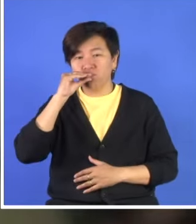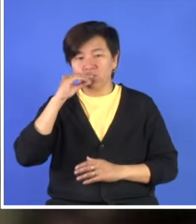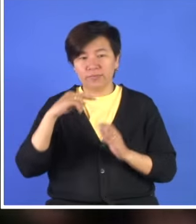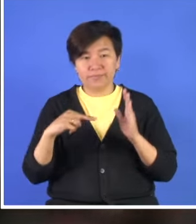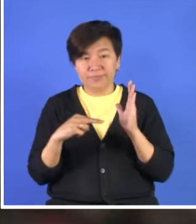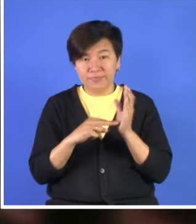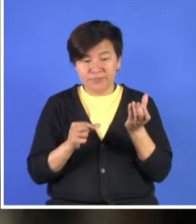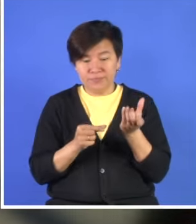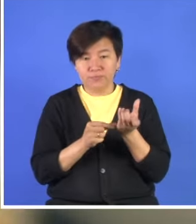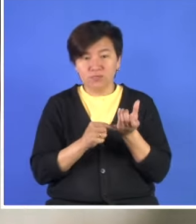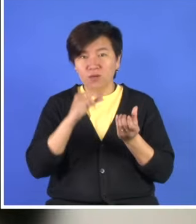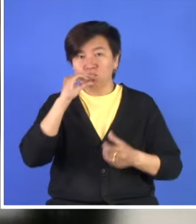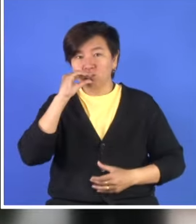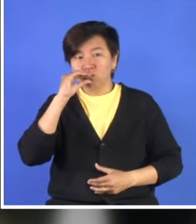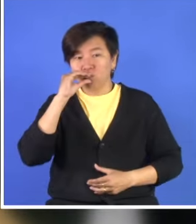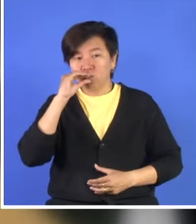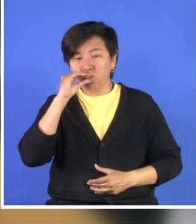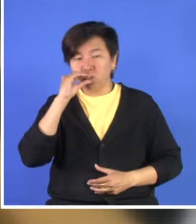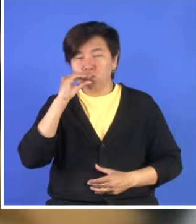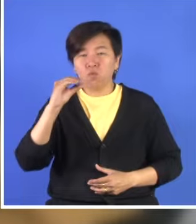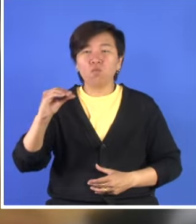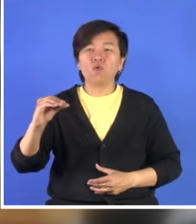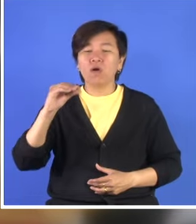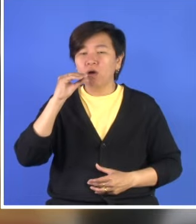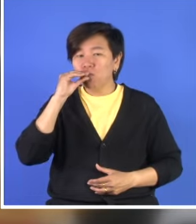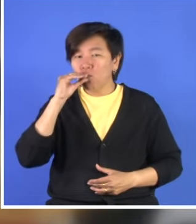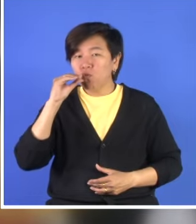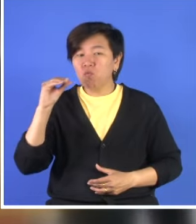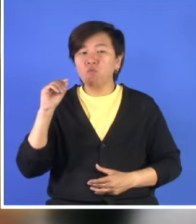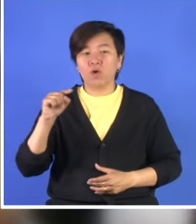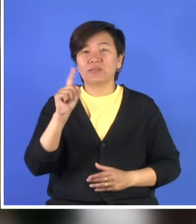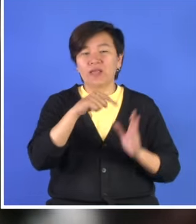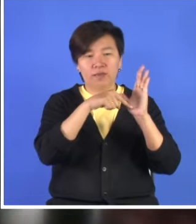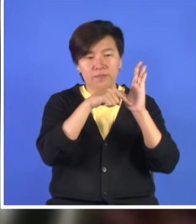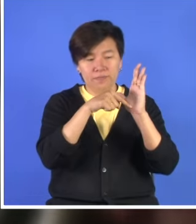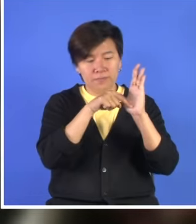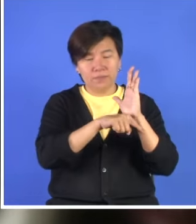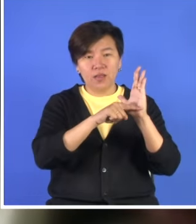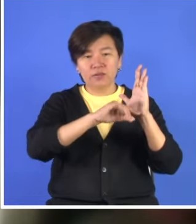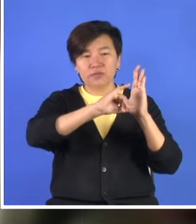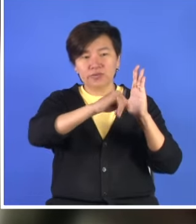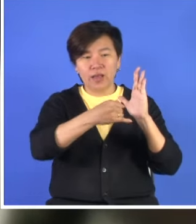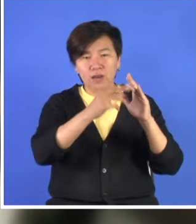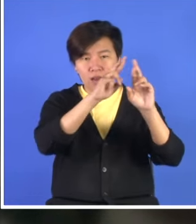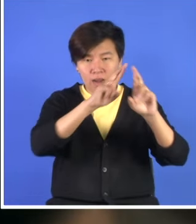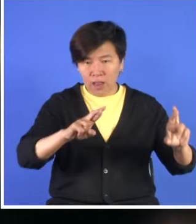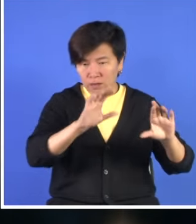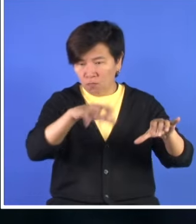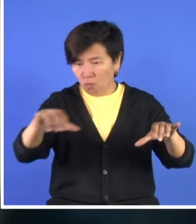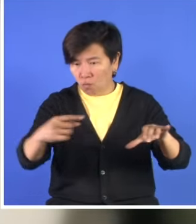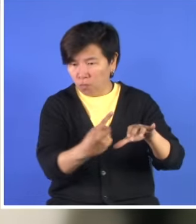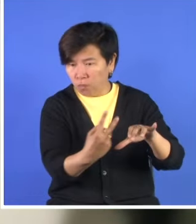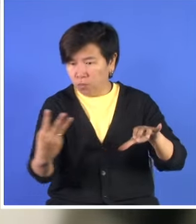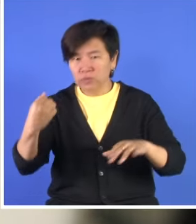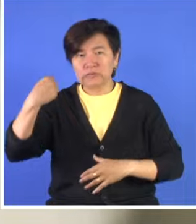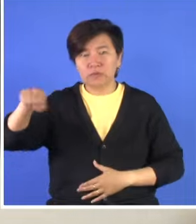ำทัพไปกวาดล้างเลยบุหรี่ไฟฟ้าร้านไหนในจันทบุรีเนี่ยขายบ้างไปเจออยู่10แห่งยึดของกล